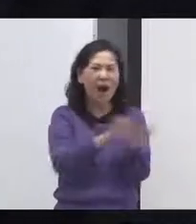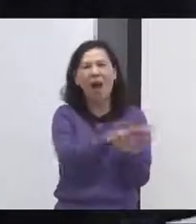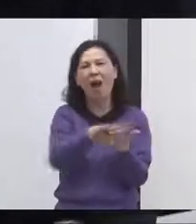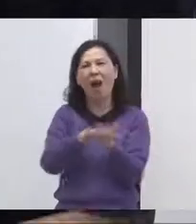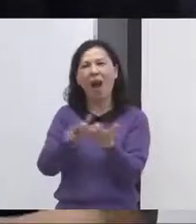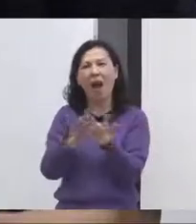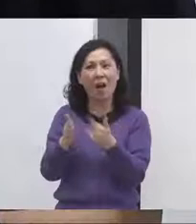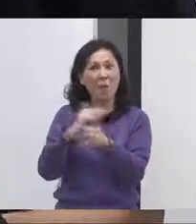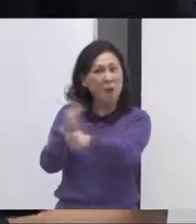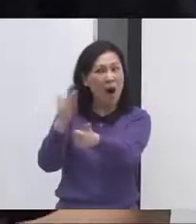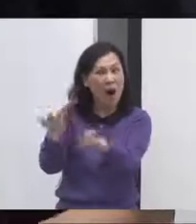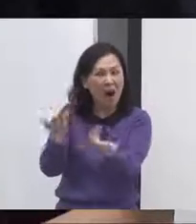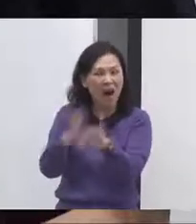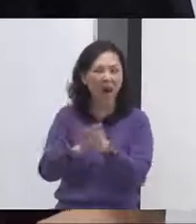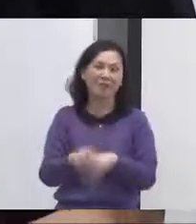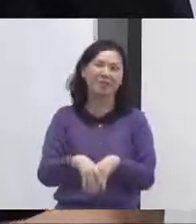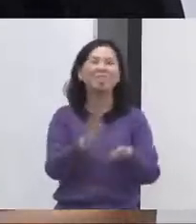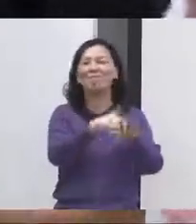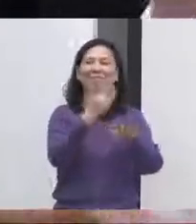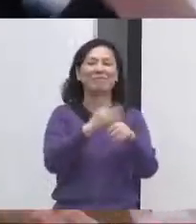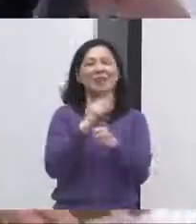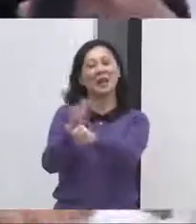开。对，这是